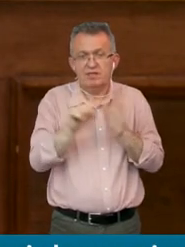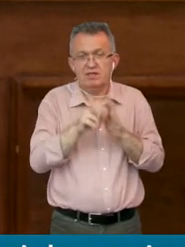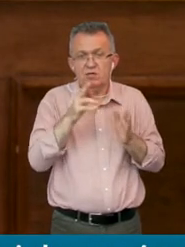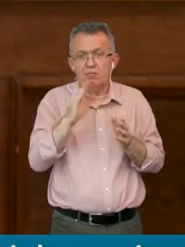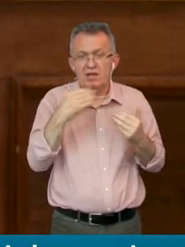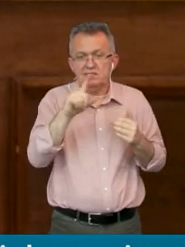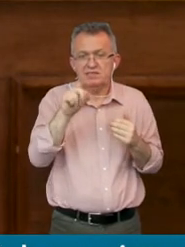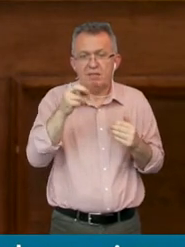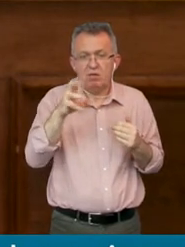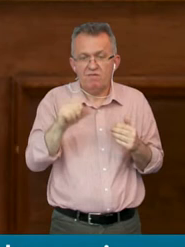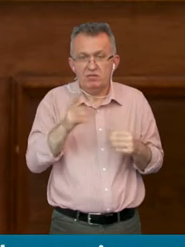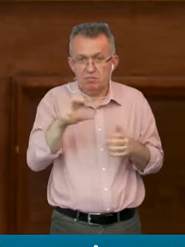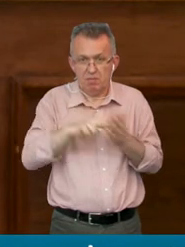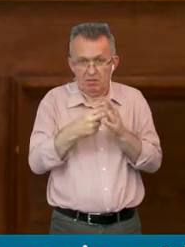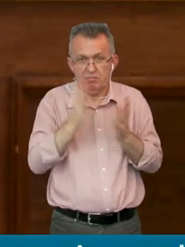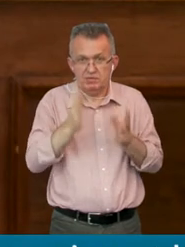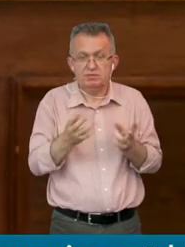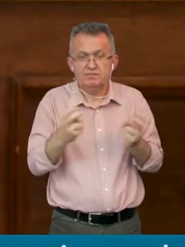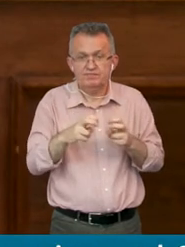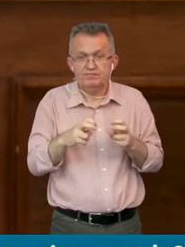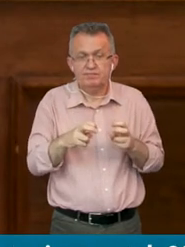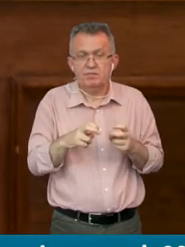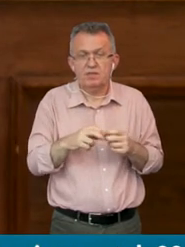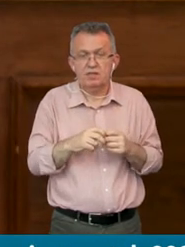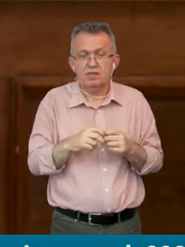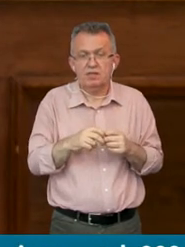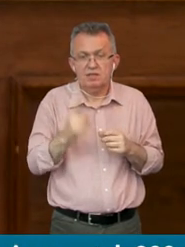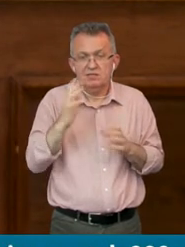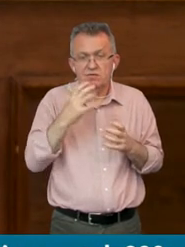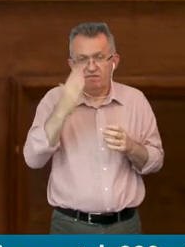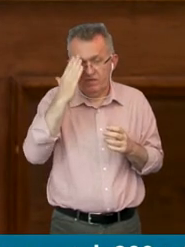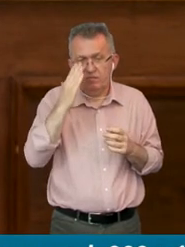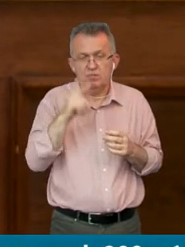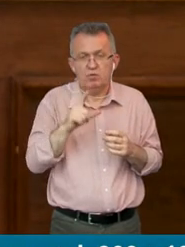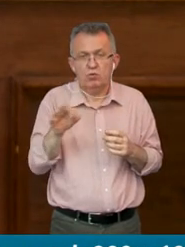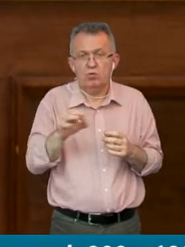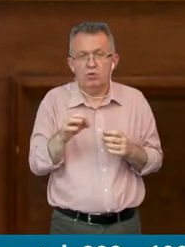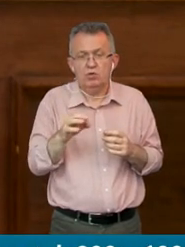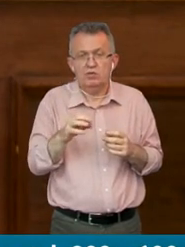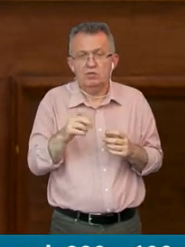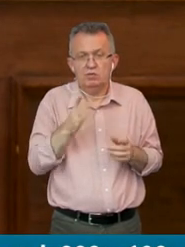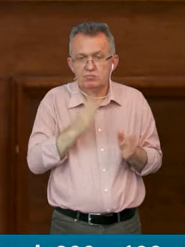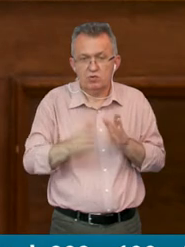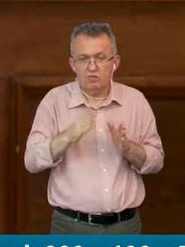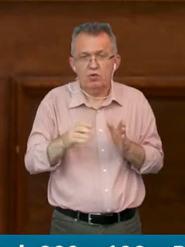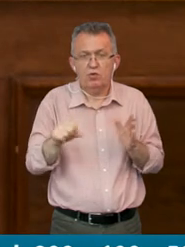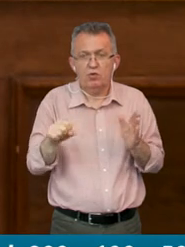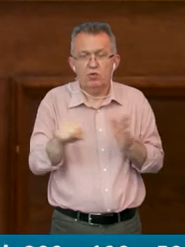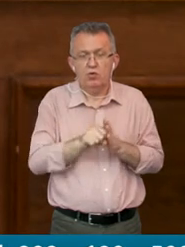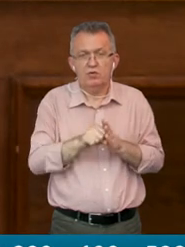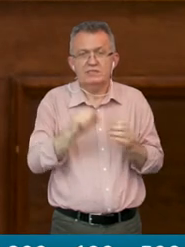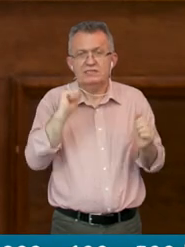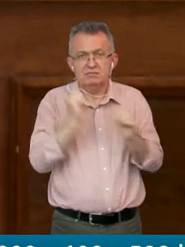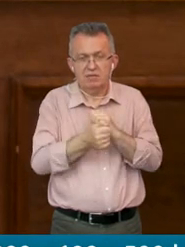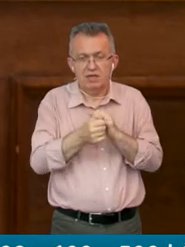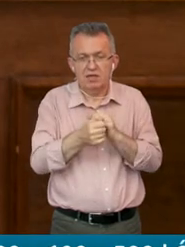są jakieś plany uruchomienia jej? Pozdrawiam. Panie Jakubie, z tego co wiem, to szykujemy się do zmiany